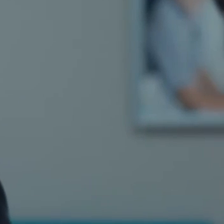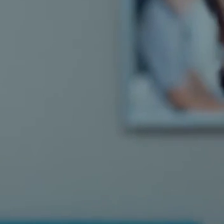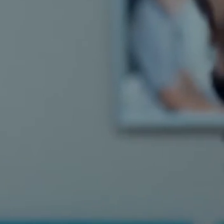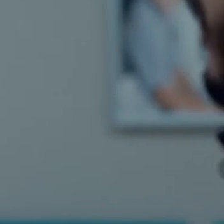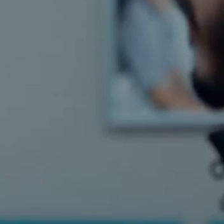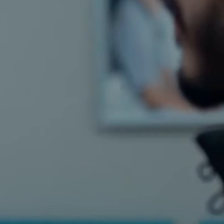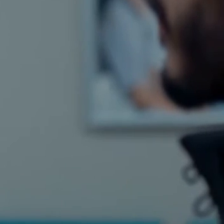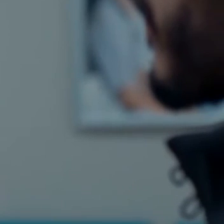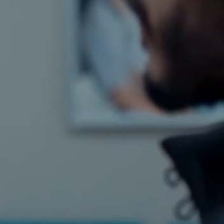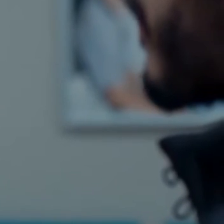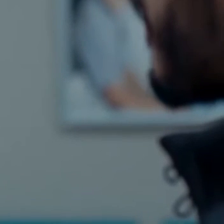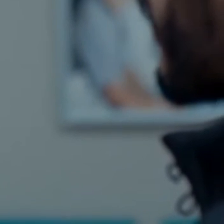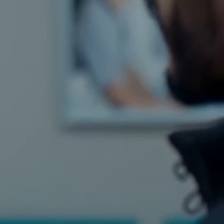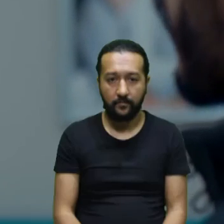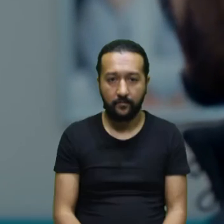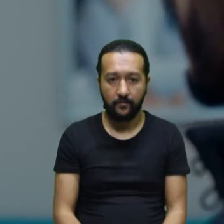döndü.